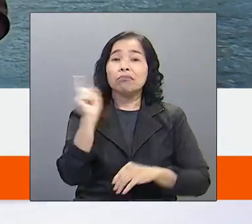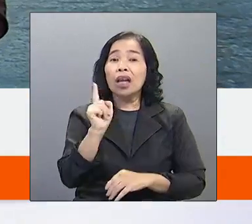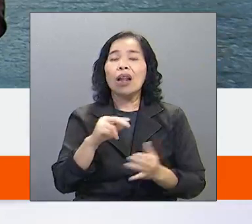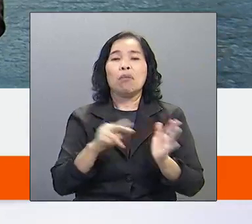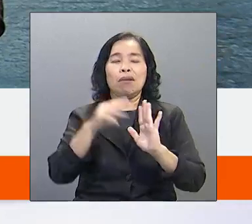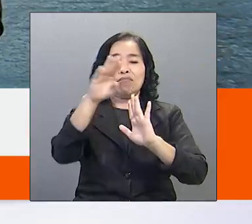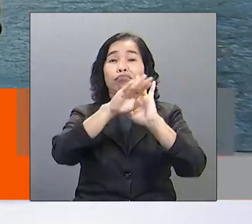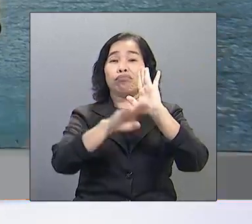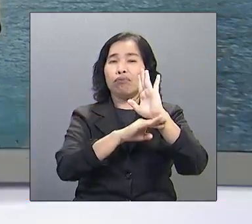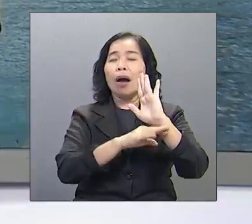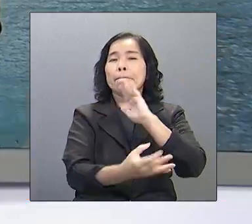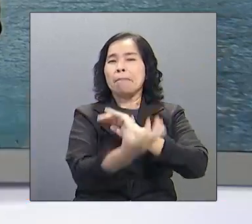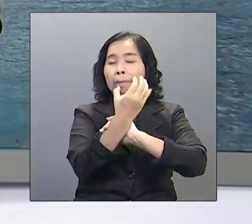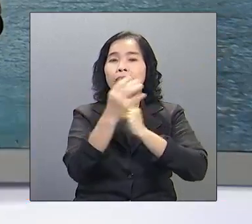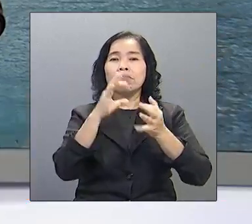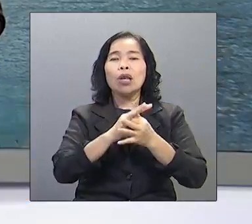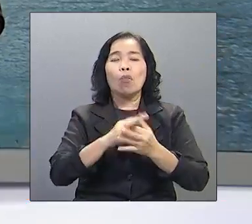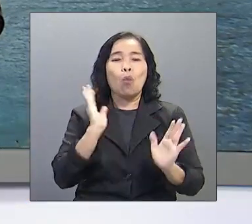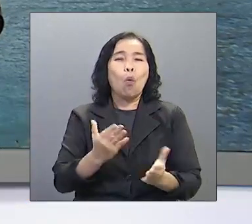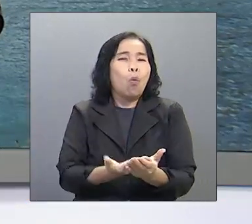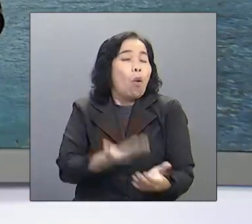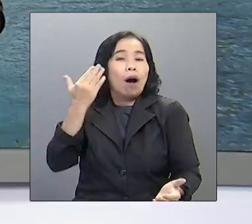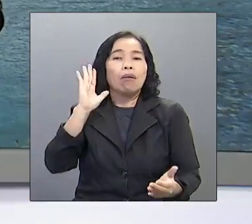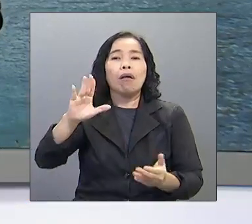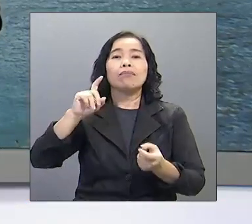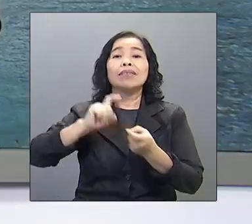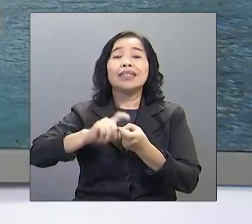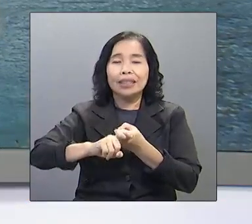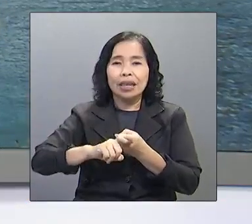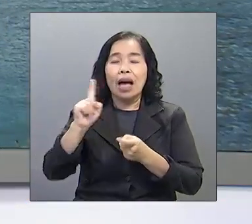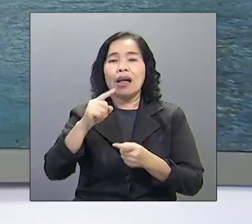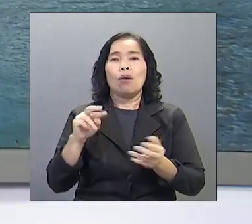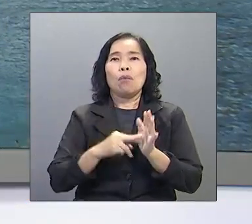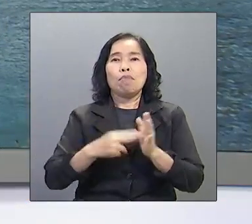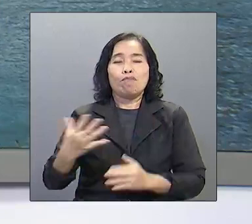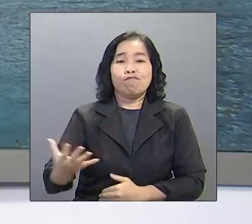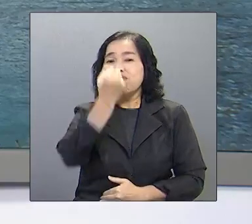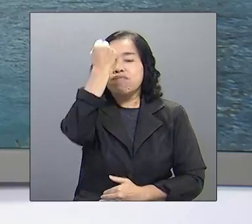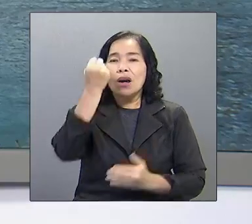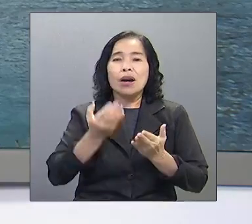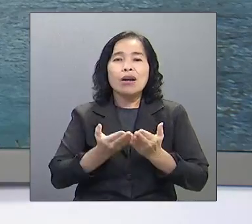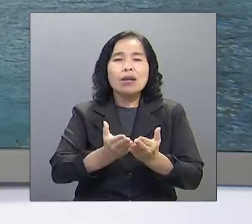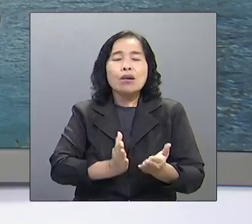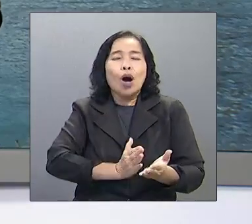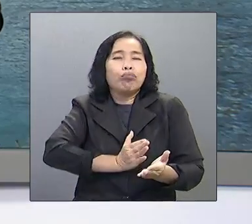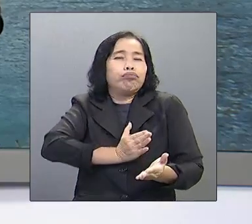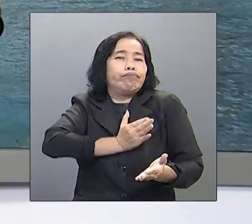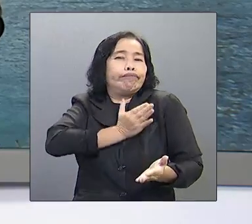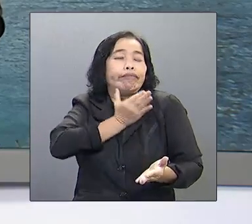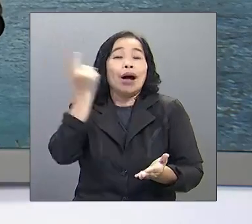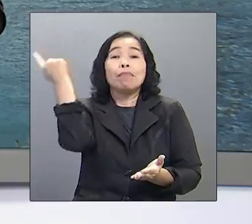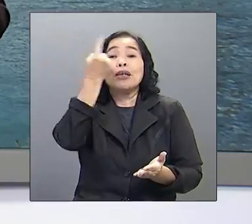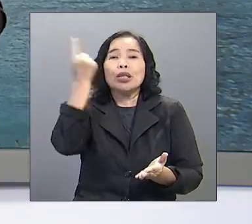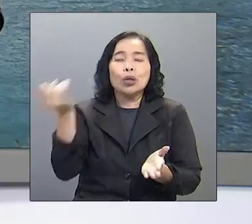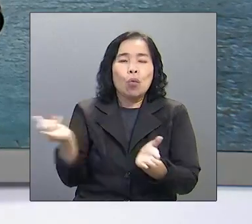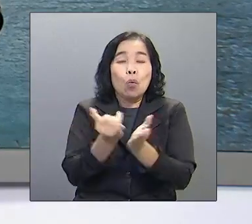ใช้ มาตรการความบาท มหาเศรฐีรัสเซียของชาติตวนตกนั่กคือการยึดเรือสำราญสุดหรู ซึ่งโดนไปแล้วหลาย